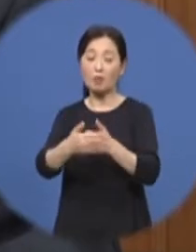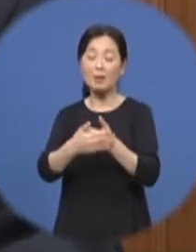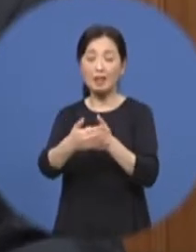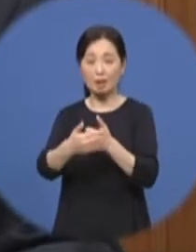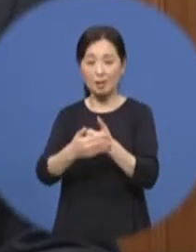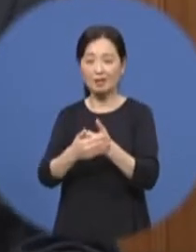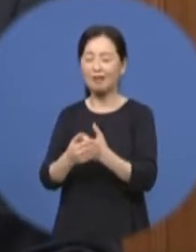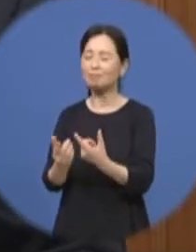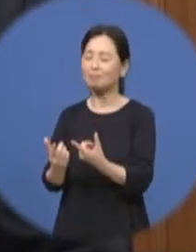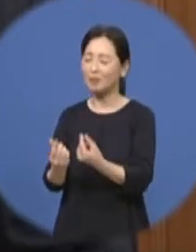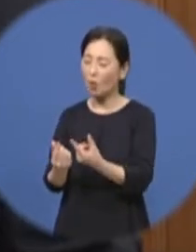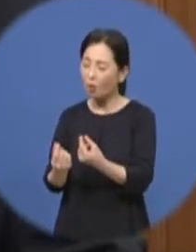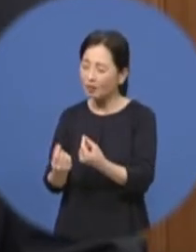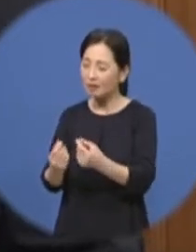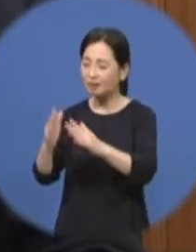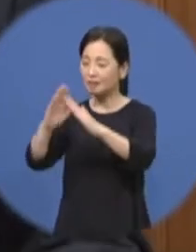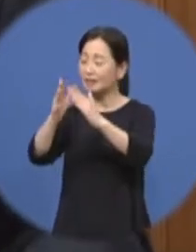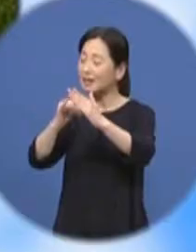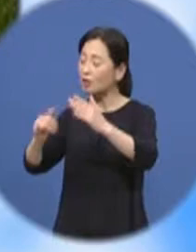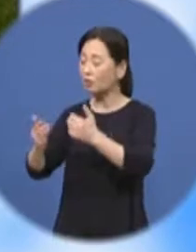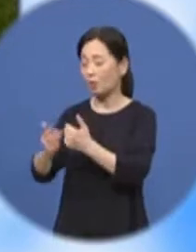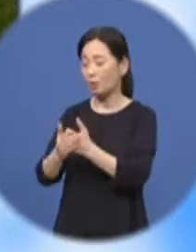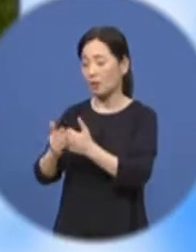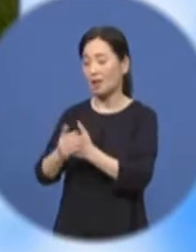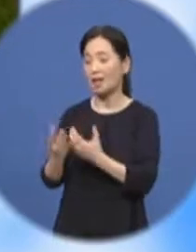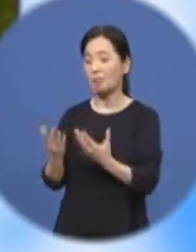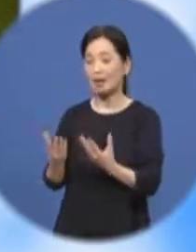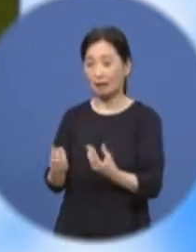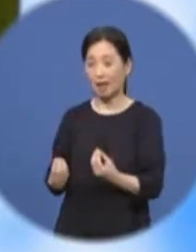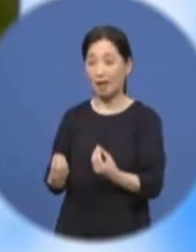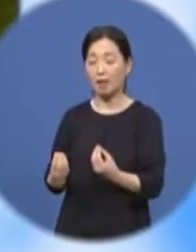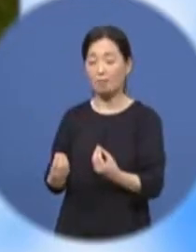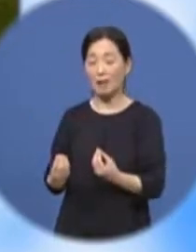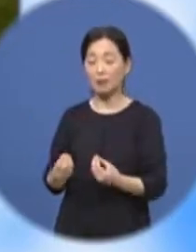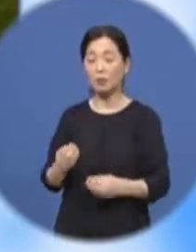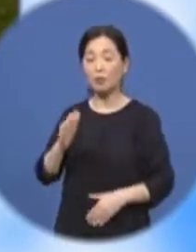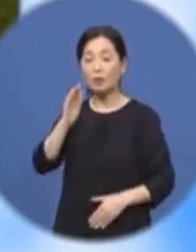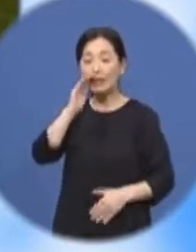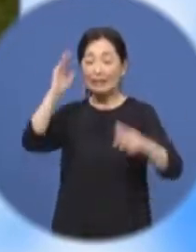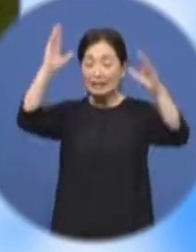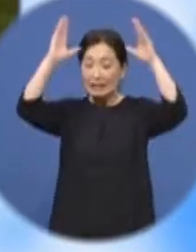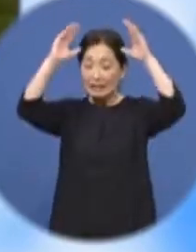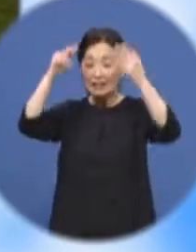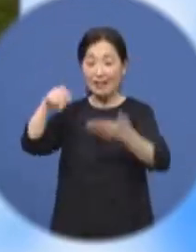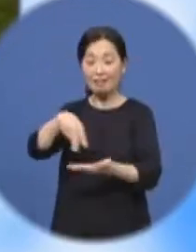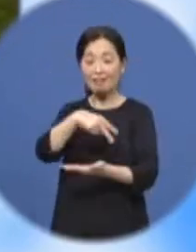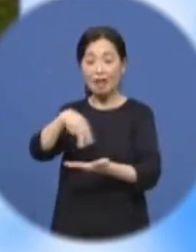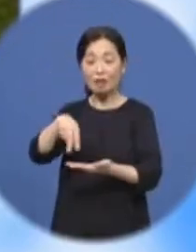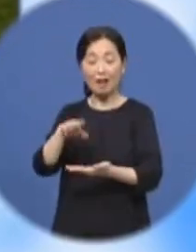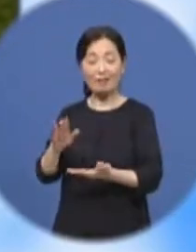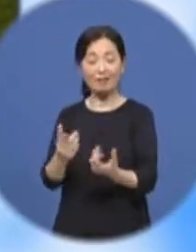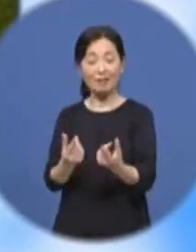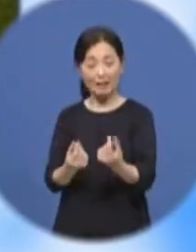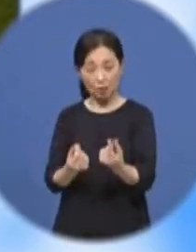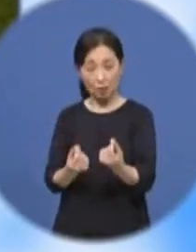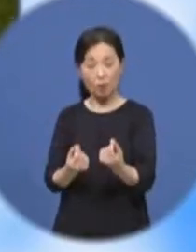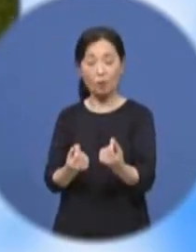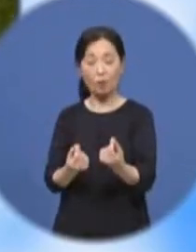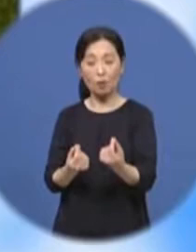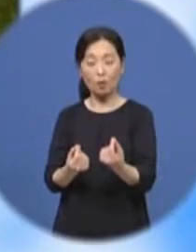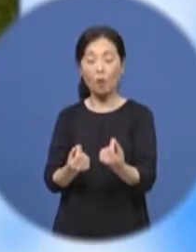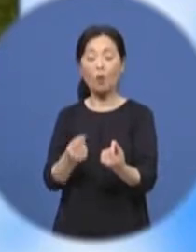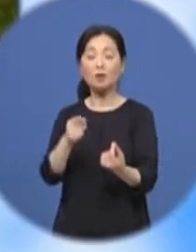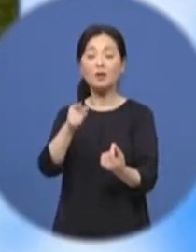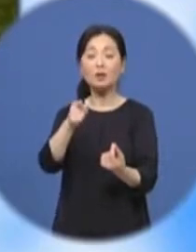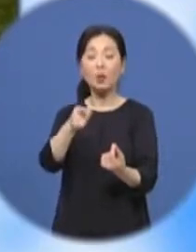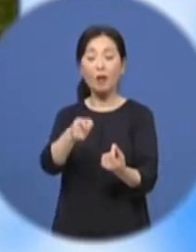家族でお世話になっちゃったりしてで、ね、まずね、キーちゃんダンスというのがあるでしょ、はい、あんな立派なダンスなんですけど、あれ